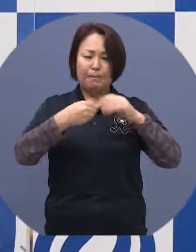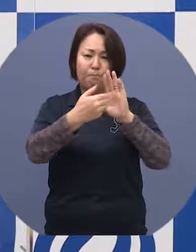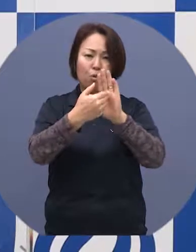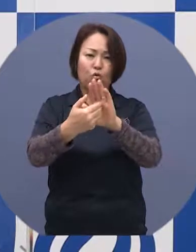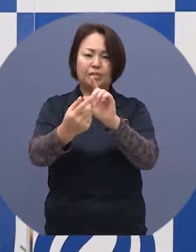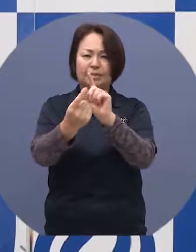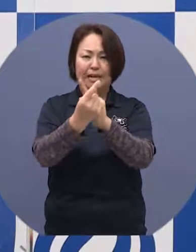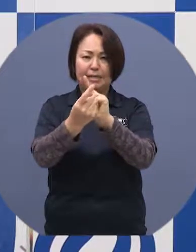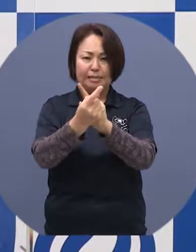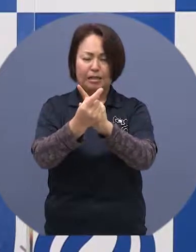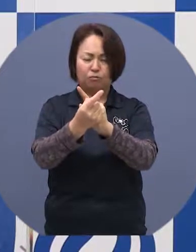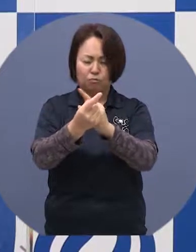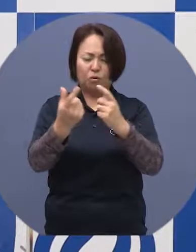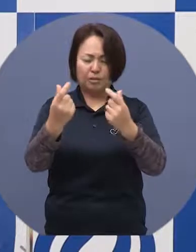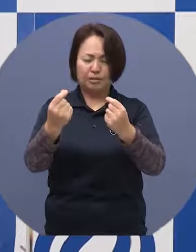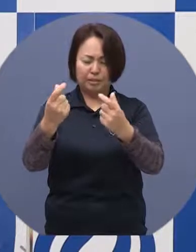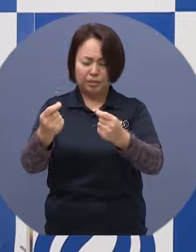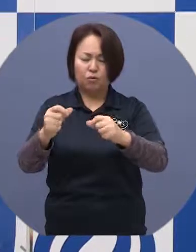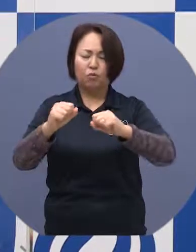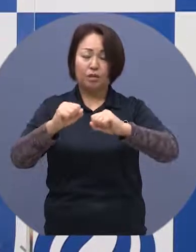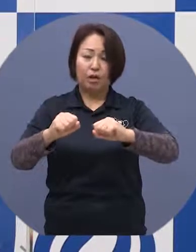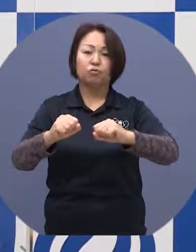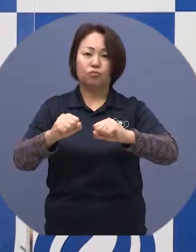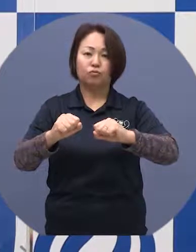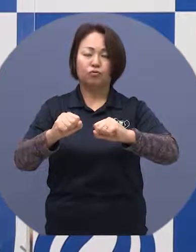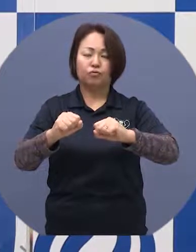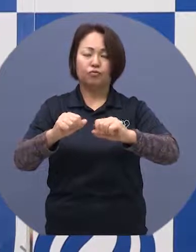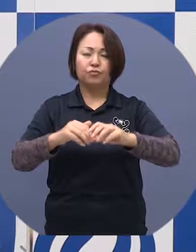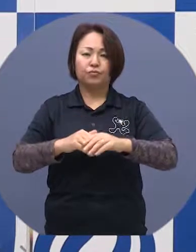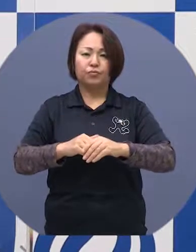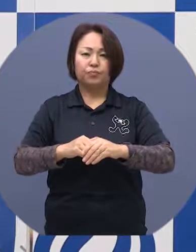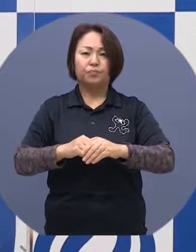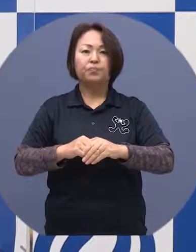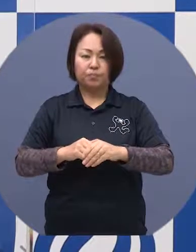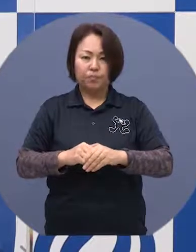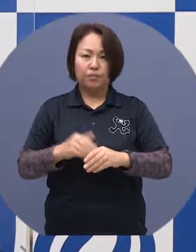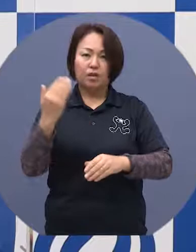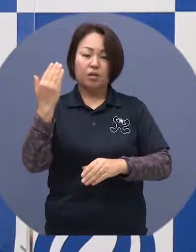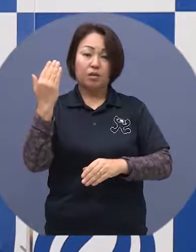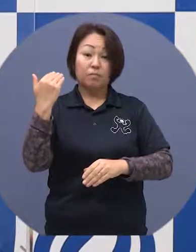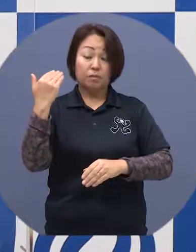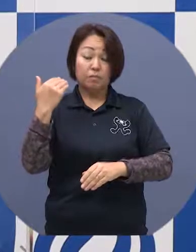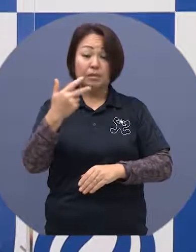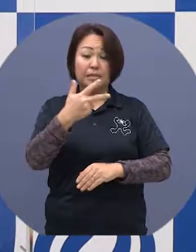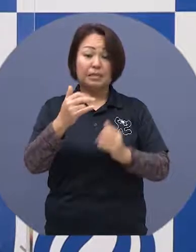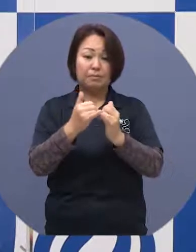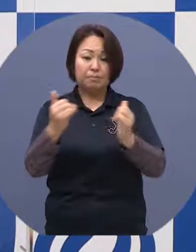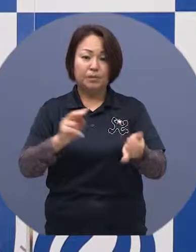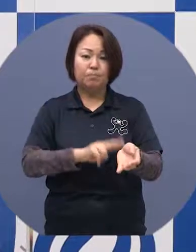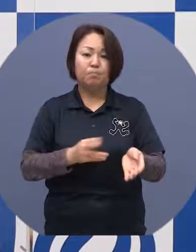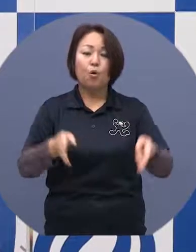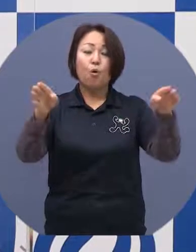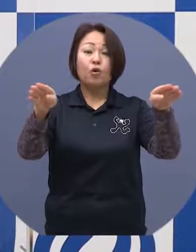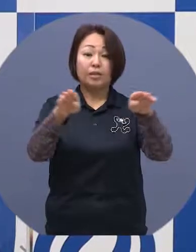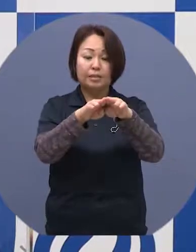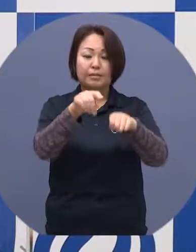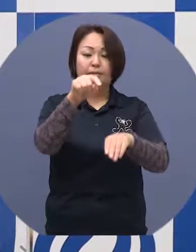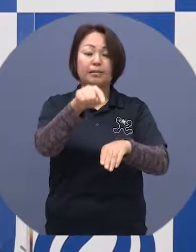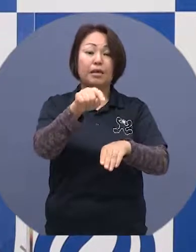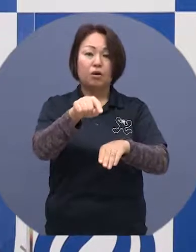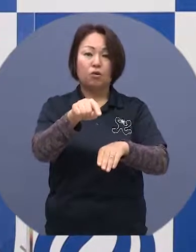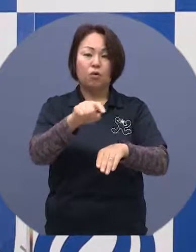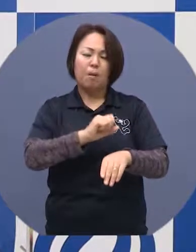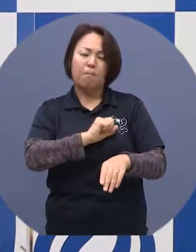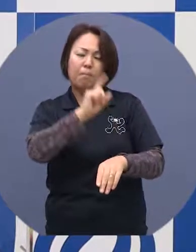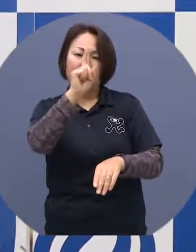徹底強化を図っていくこととしております例えばセンパ市民病院におきまして発熱者